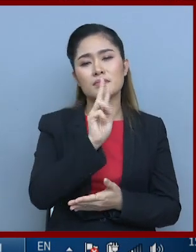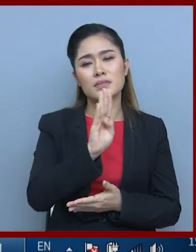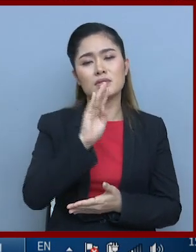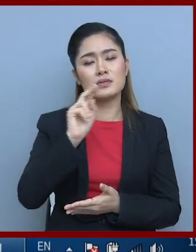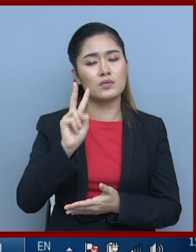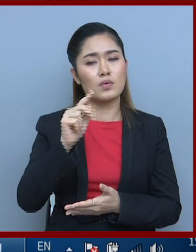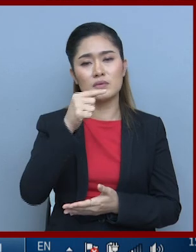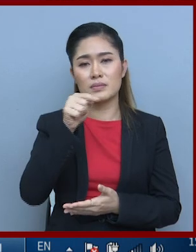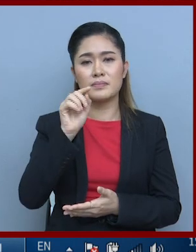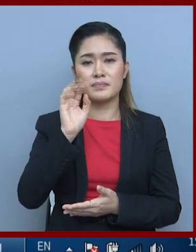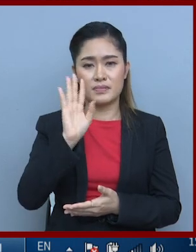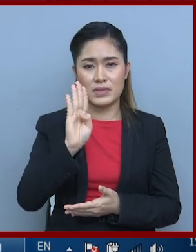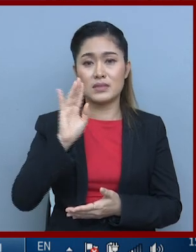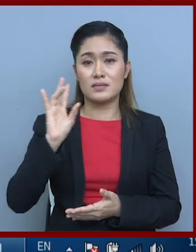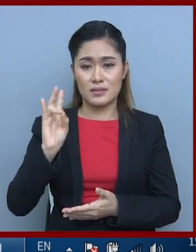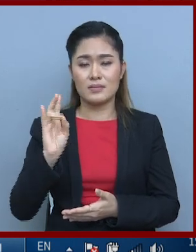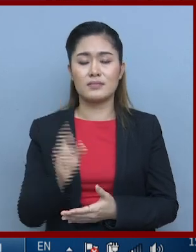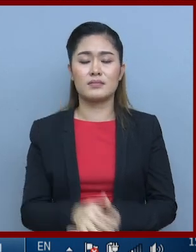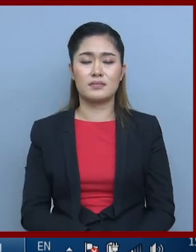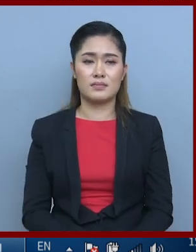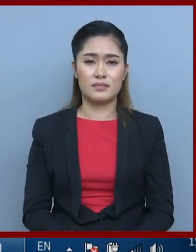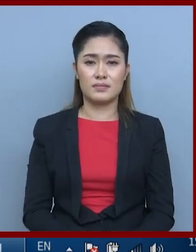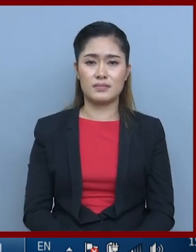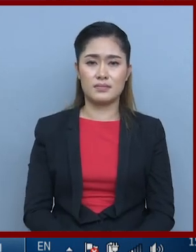B3 B4 5จนถึง B7 ตามปกตินะ